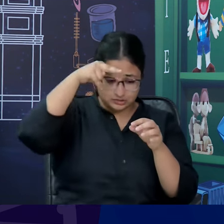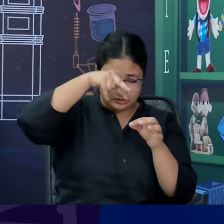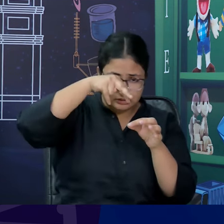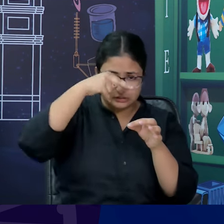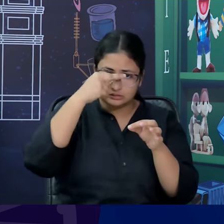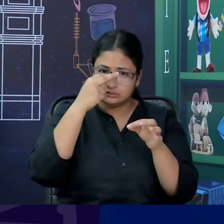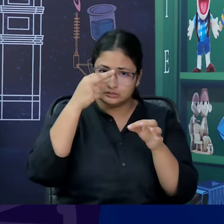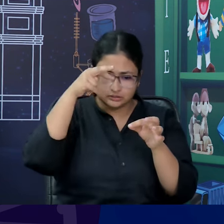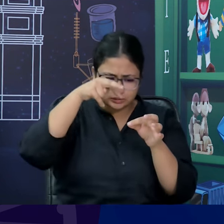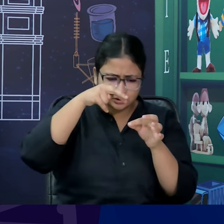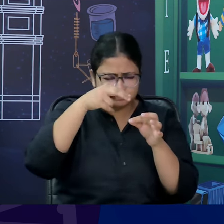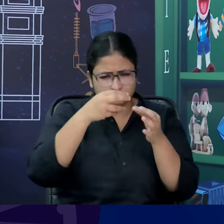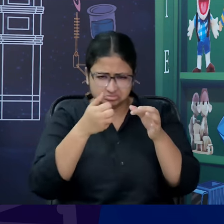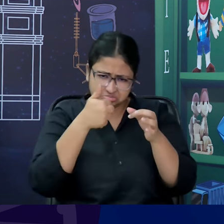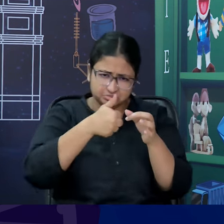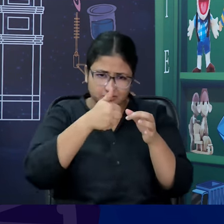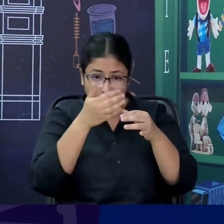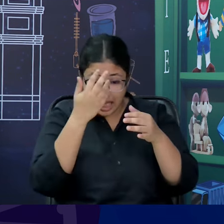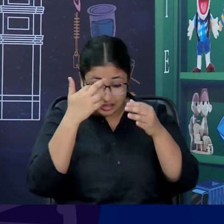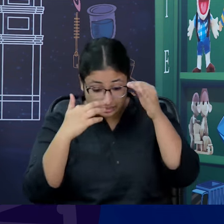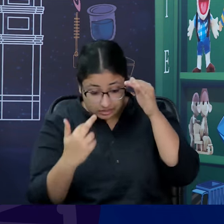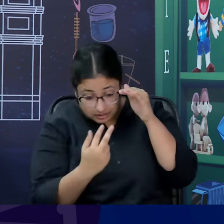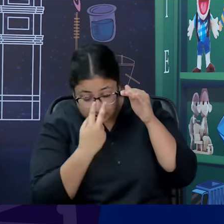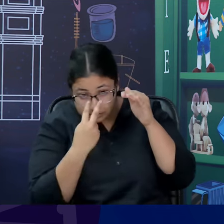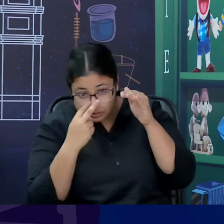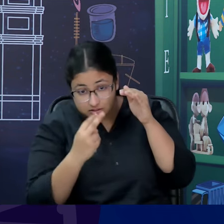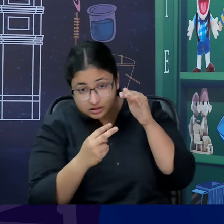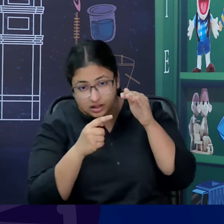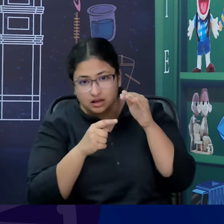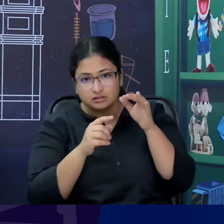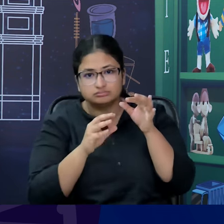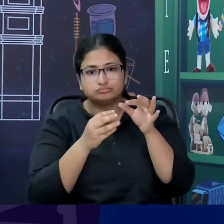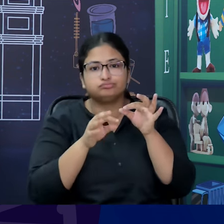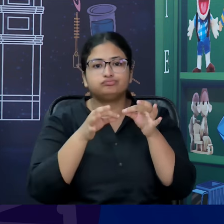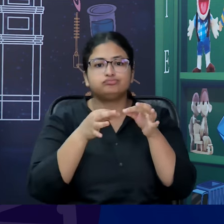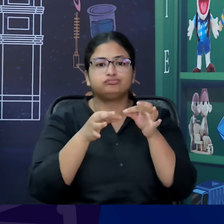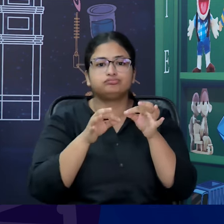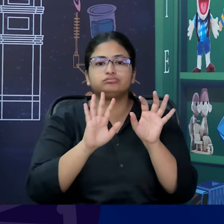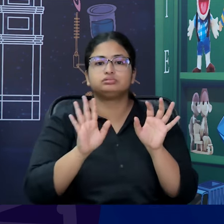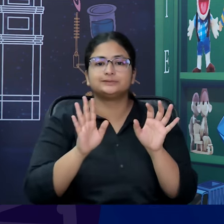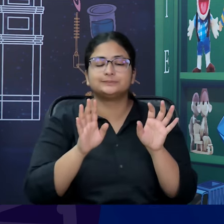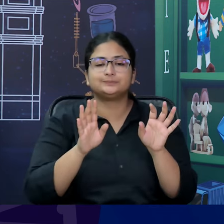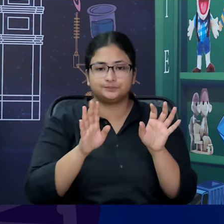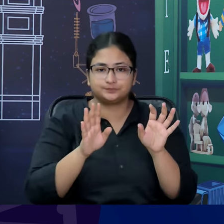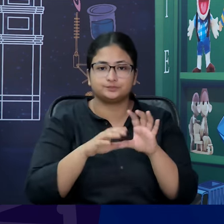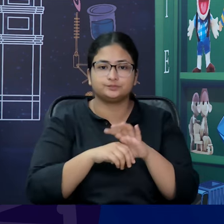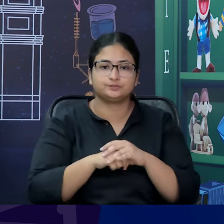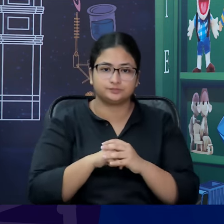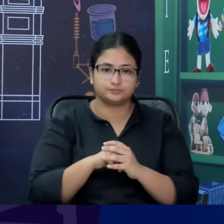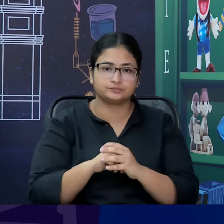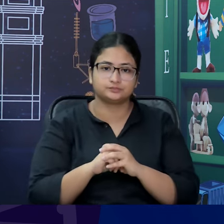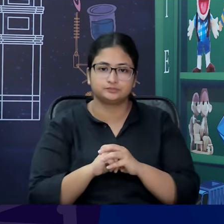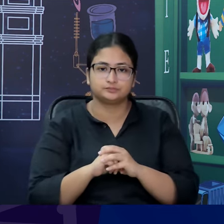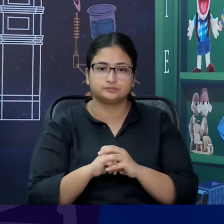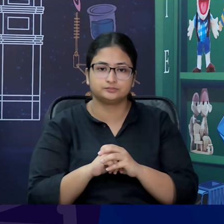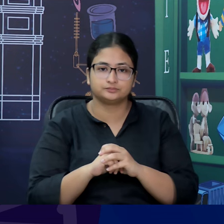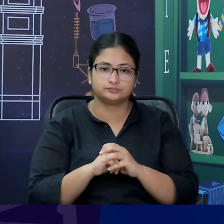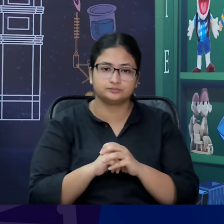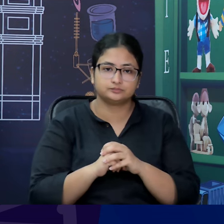एक शरारती बच्चे की तरह मुझसे खेल रही थी मुझे पसीना पहुंचते देखकर मुझसे